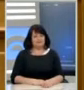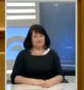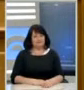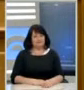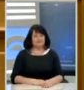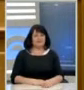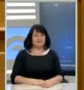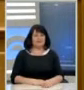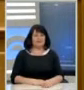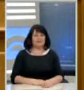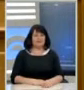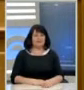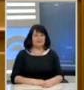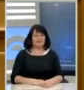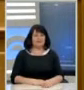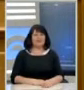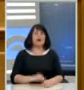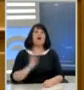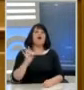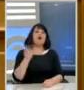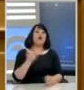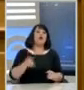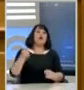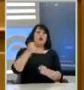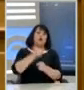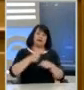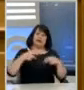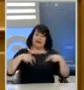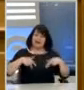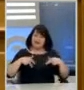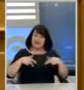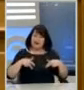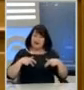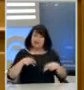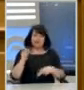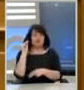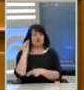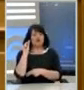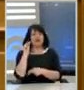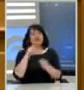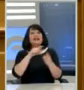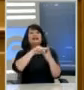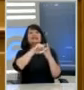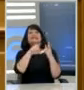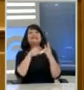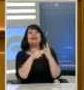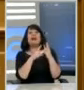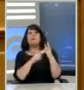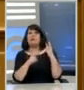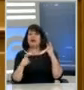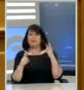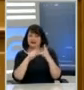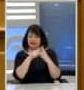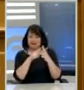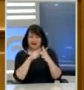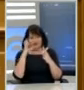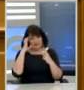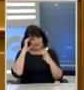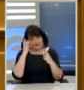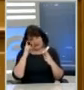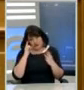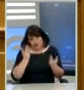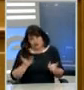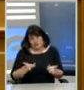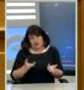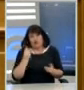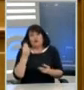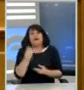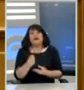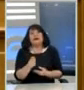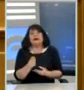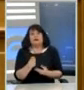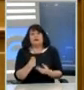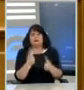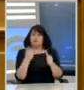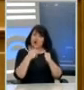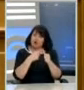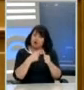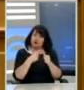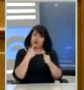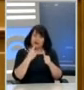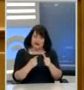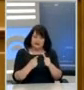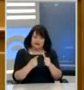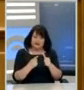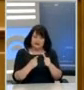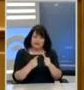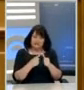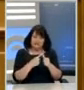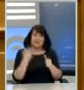εξουσία, υποσχεθήκατε στους πολίτες τρία πράγματα. Τα θυμάστε, φαντάζομαι. Πρώτον, ότι